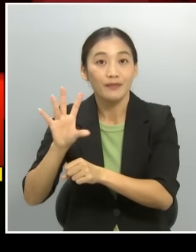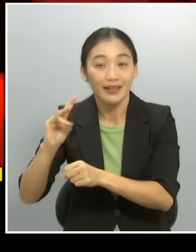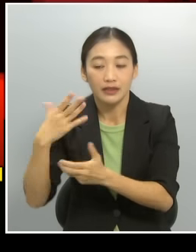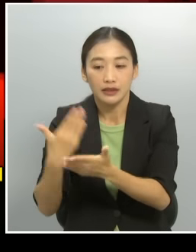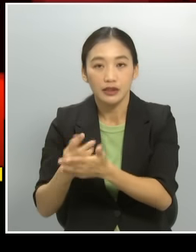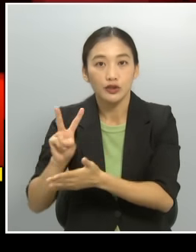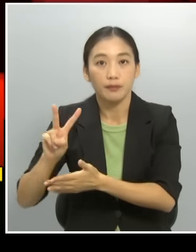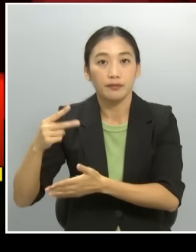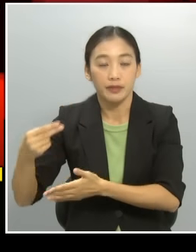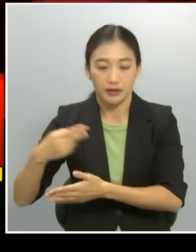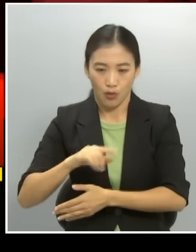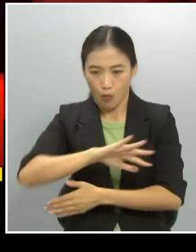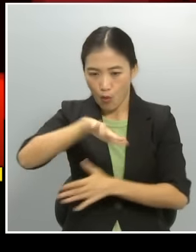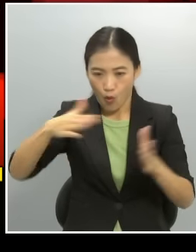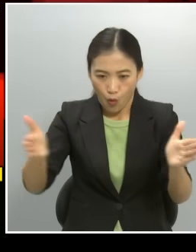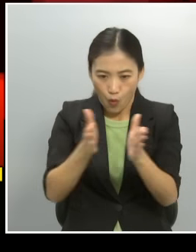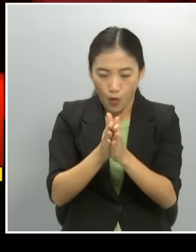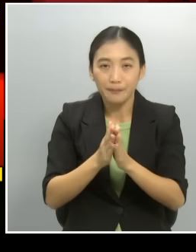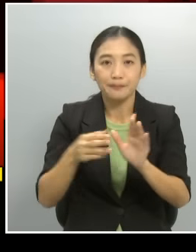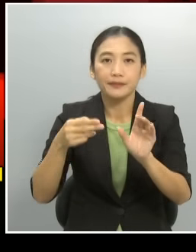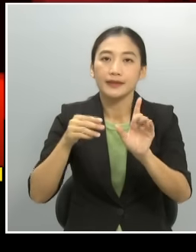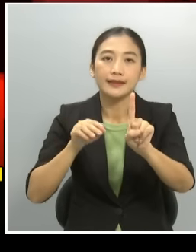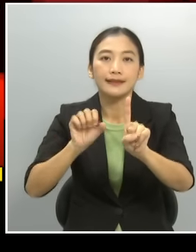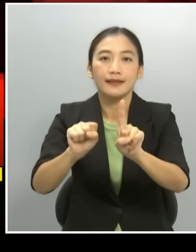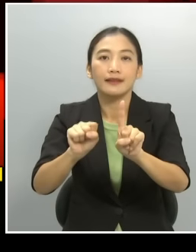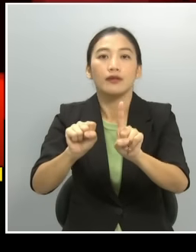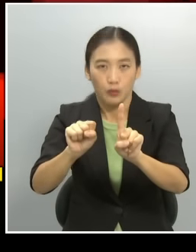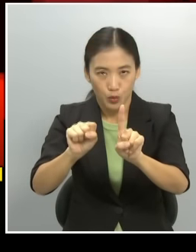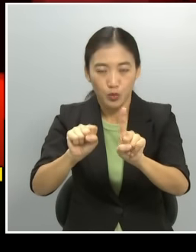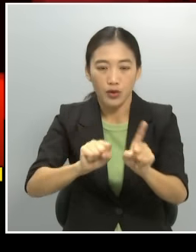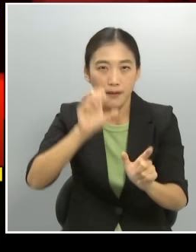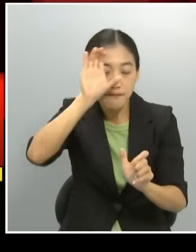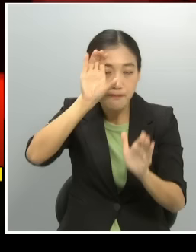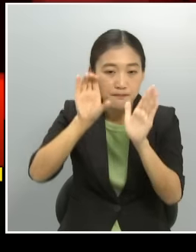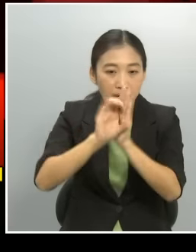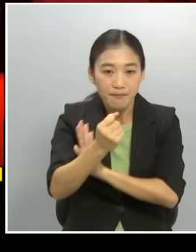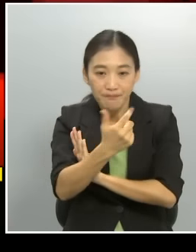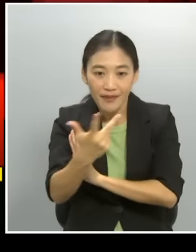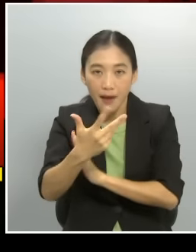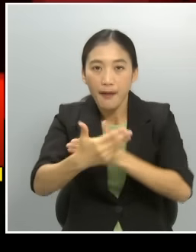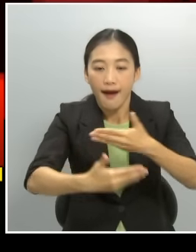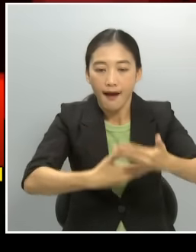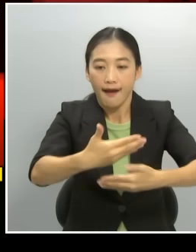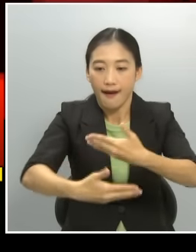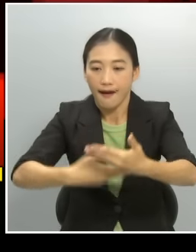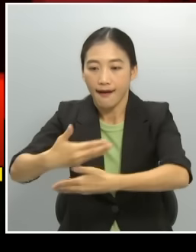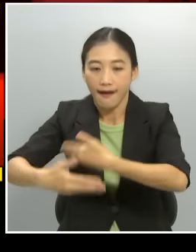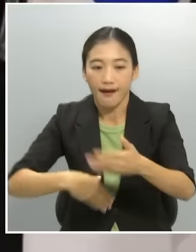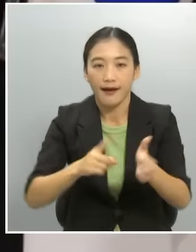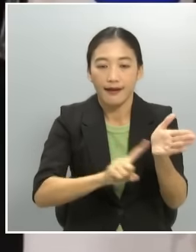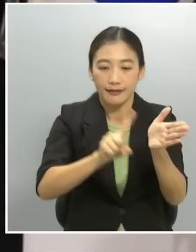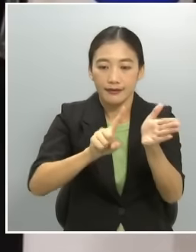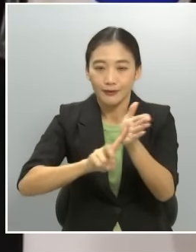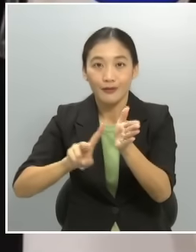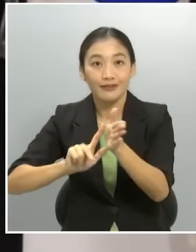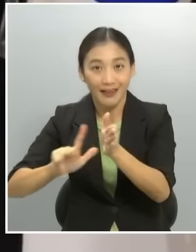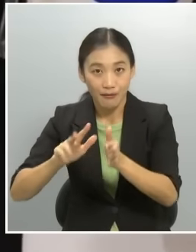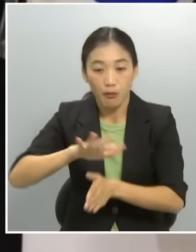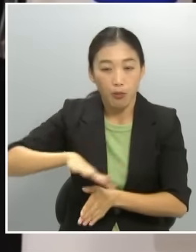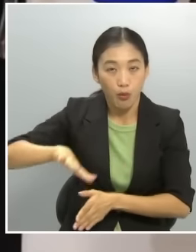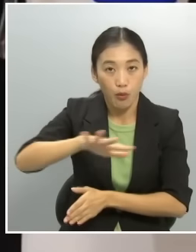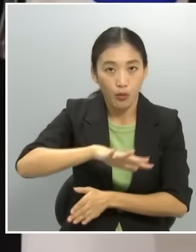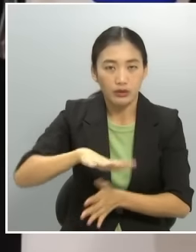เนี่ย 100,000 บาทนะคือเรื่องนี้นะครับพลตำรวจตรีธีรเดชธรรมสุธีท่านก็เป็นผู้การสืบสวนสอบสวนกองบัญชา